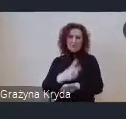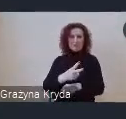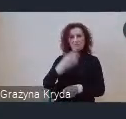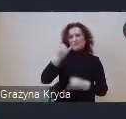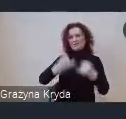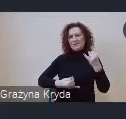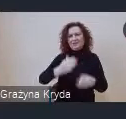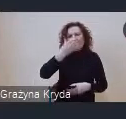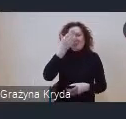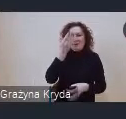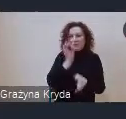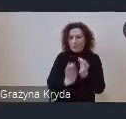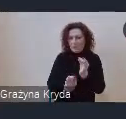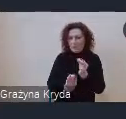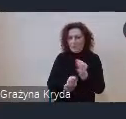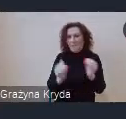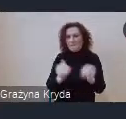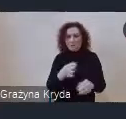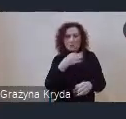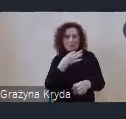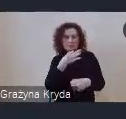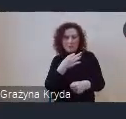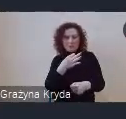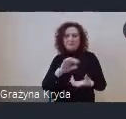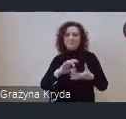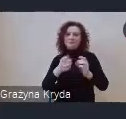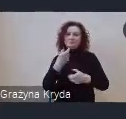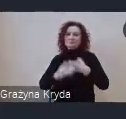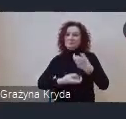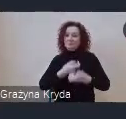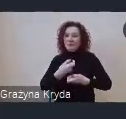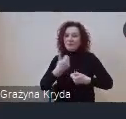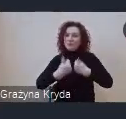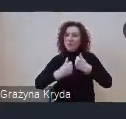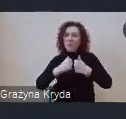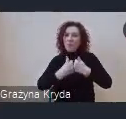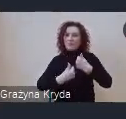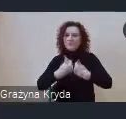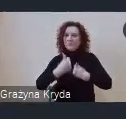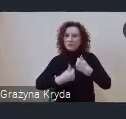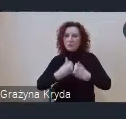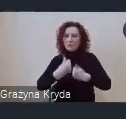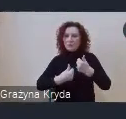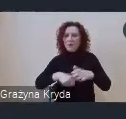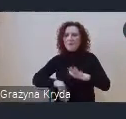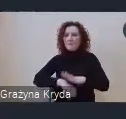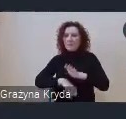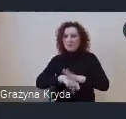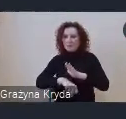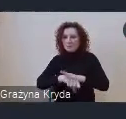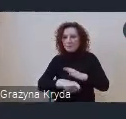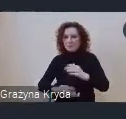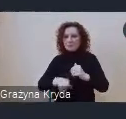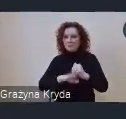wątpliwości czy jak robicie turniej piłki nożnej dla dzieciaków to jaka tam dostępność ma zastosowanie i